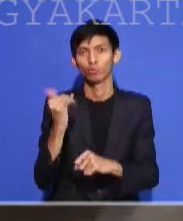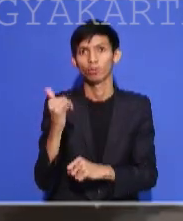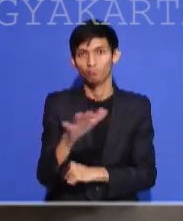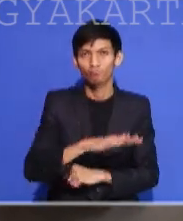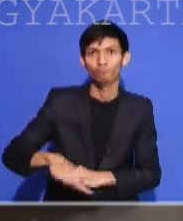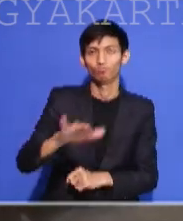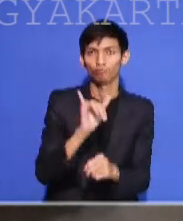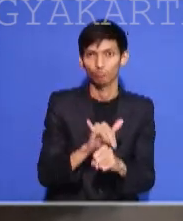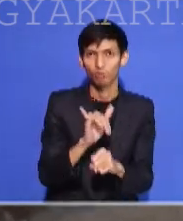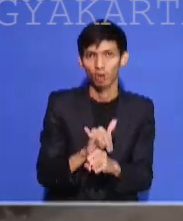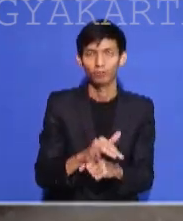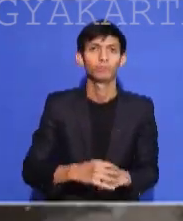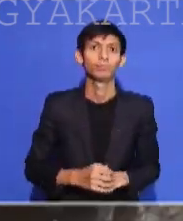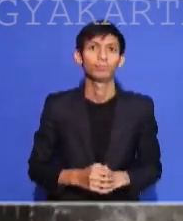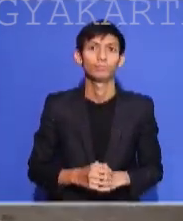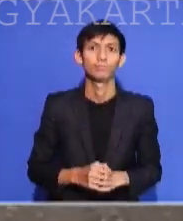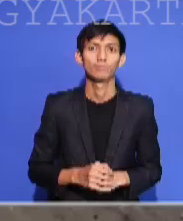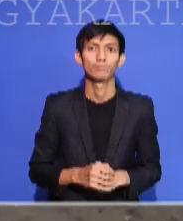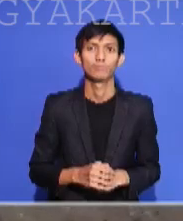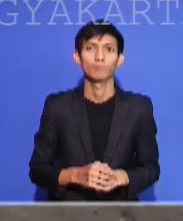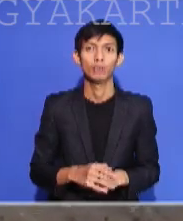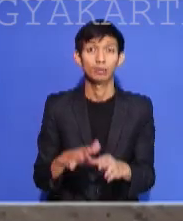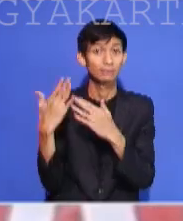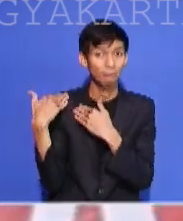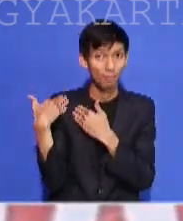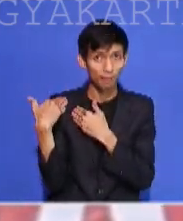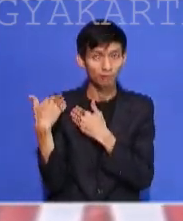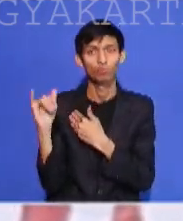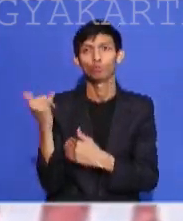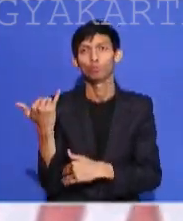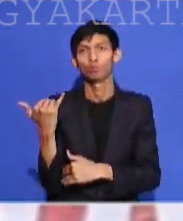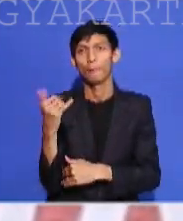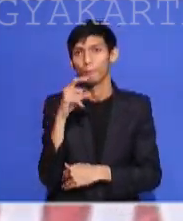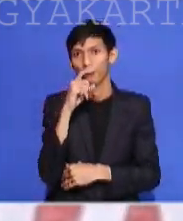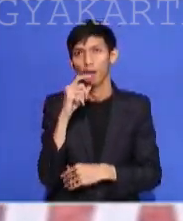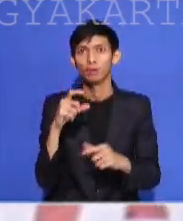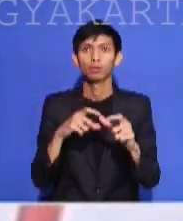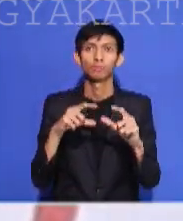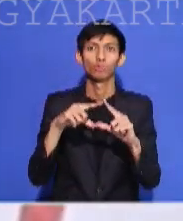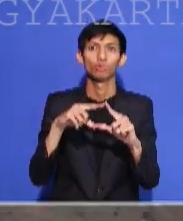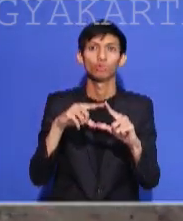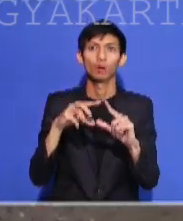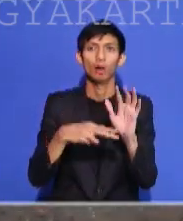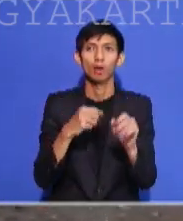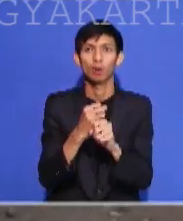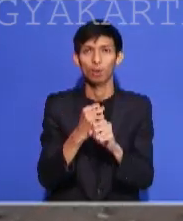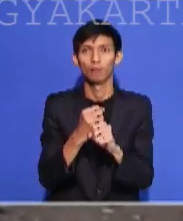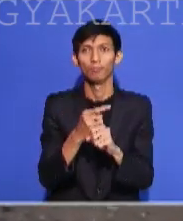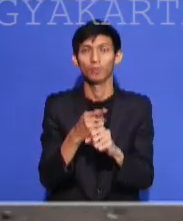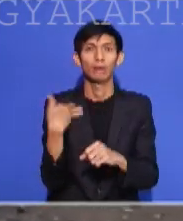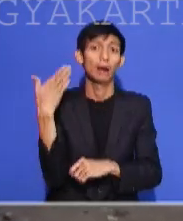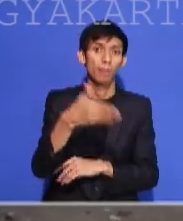Yogyakarta sementara itu PJ Walikota kota Yogyakarta Sugeng Purwanto yang hadir dalam pelepasan logistik